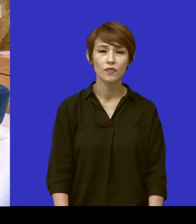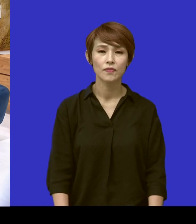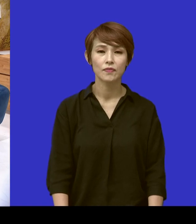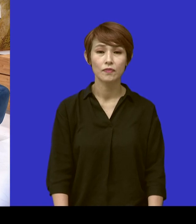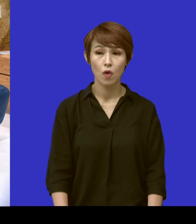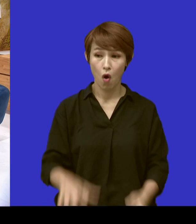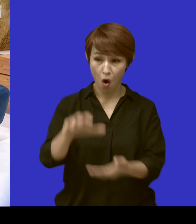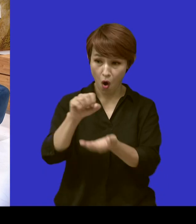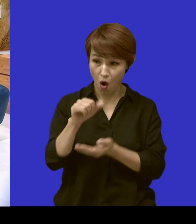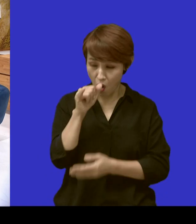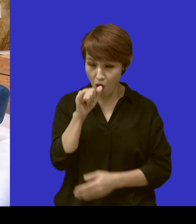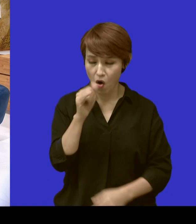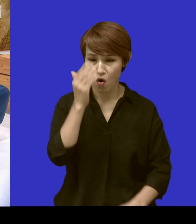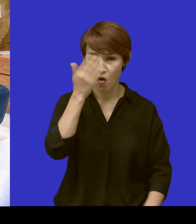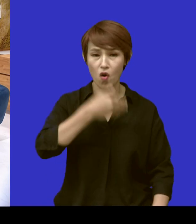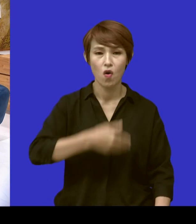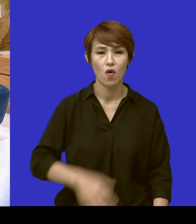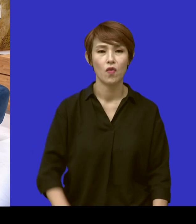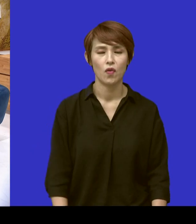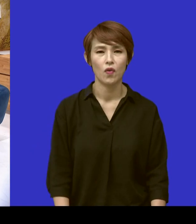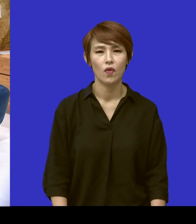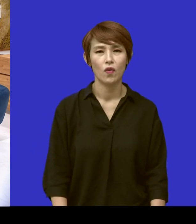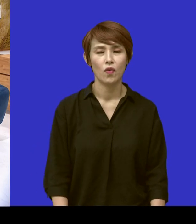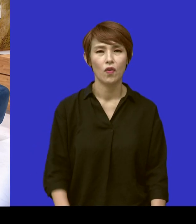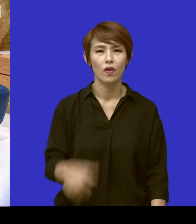거기 갖고 오신 거군요. 네네. 예.